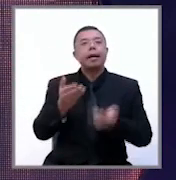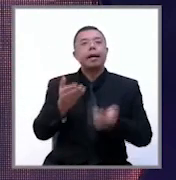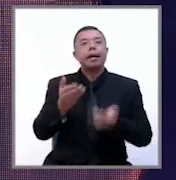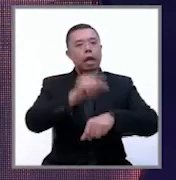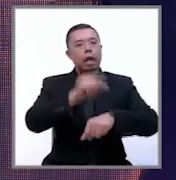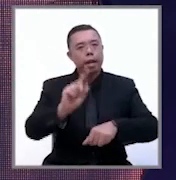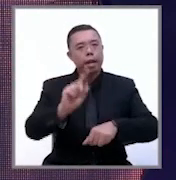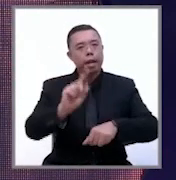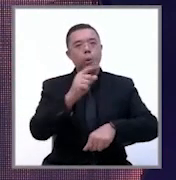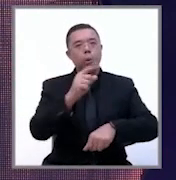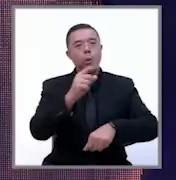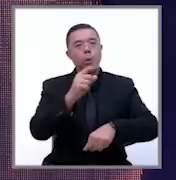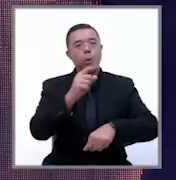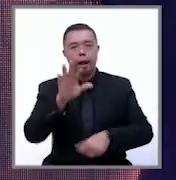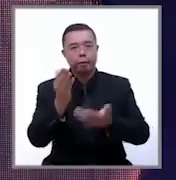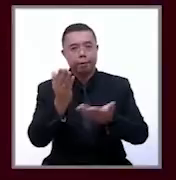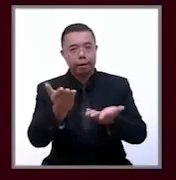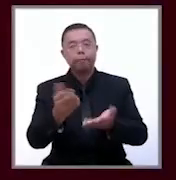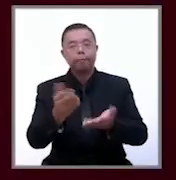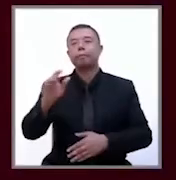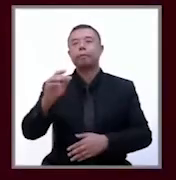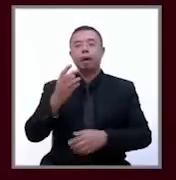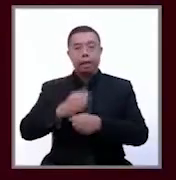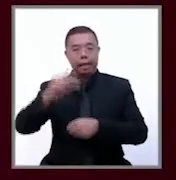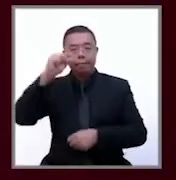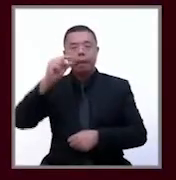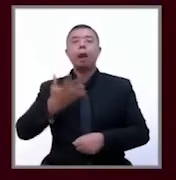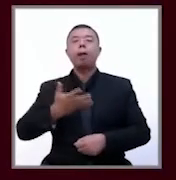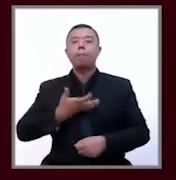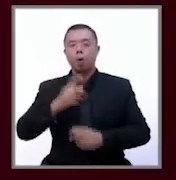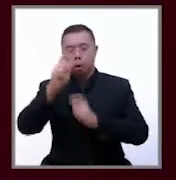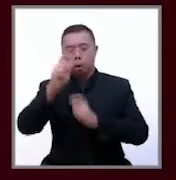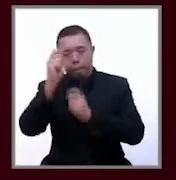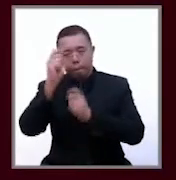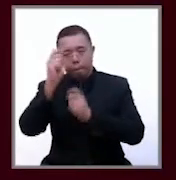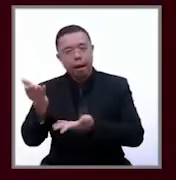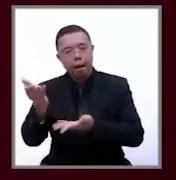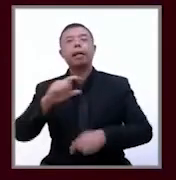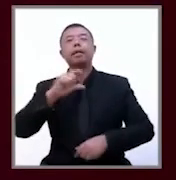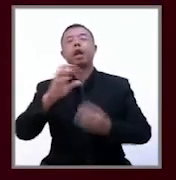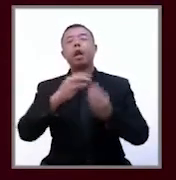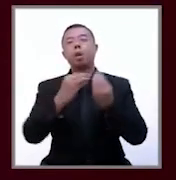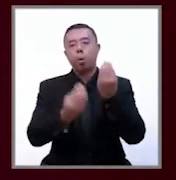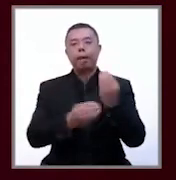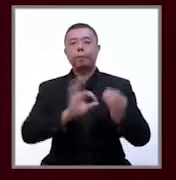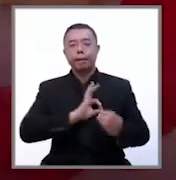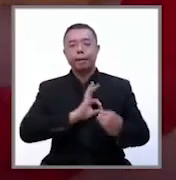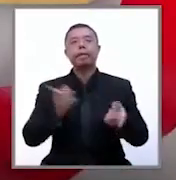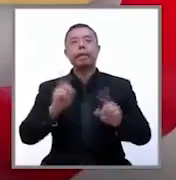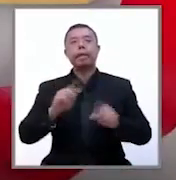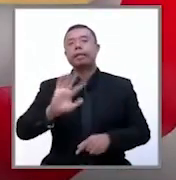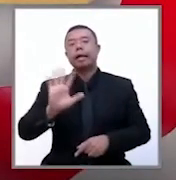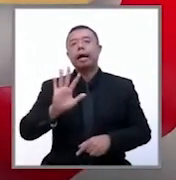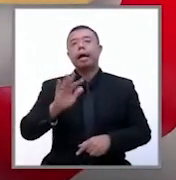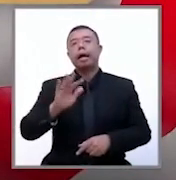menit dimulai saat Bapak berbicara silakan mas Gibran Saya menghormati Anda sebagai calon wakil presiden sehingga saya tidak